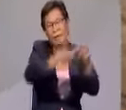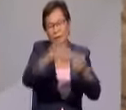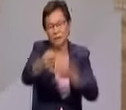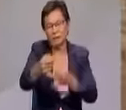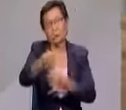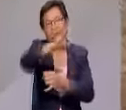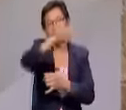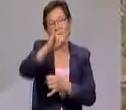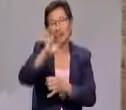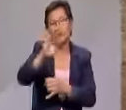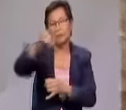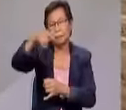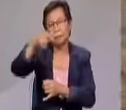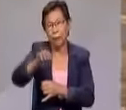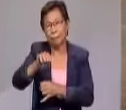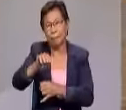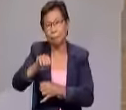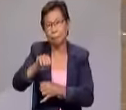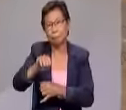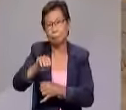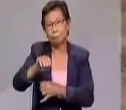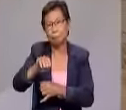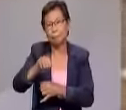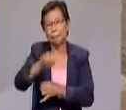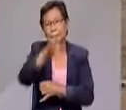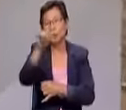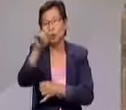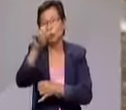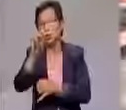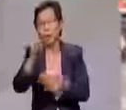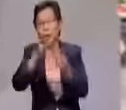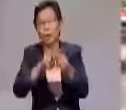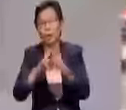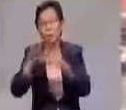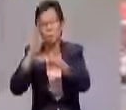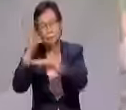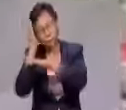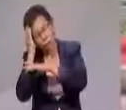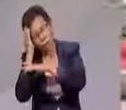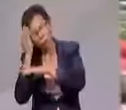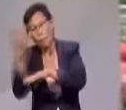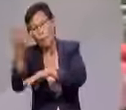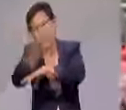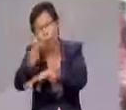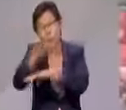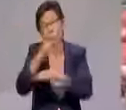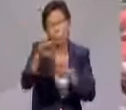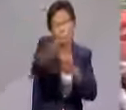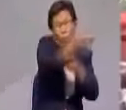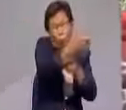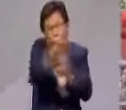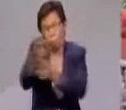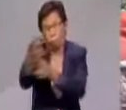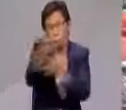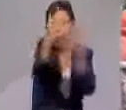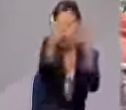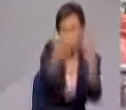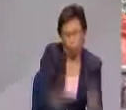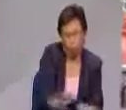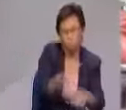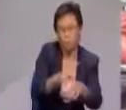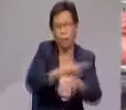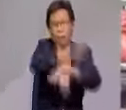Jabatan Bomba dan Penyelamat Malaysia JBPM Zon Kelang bermalam selama 4 hari bagi memadamkan kebakaran di Bukit